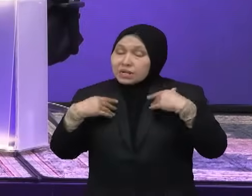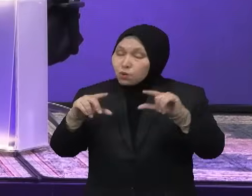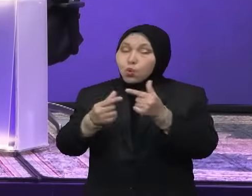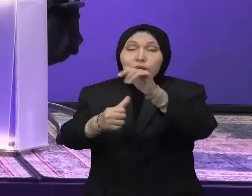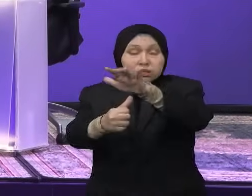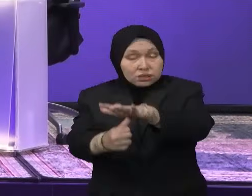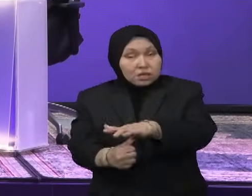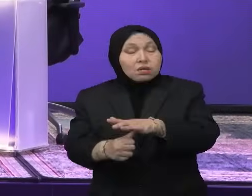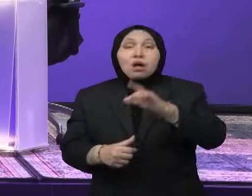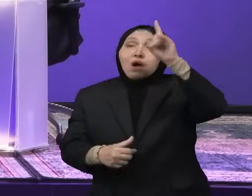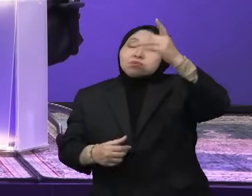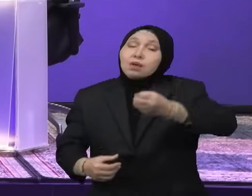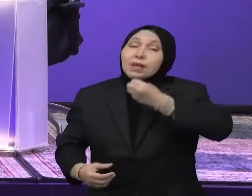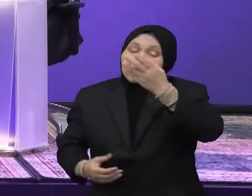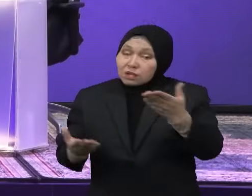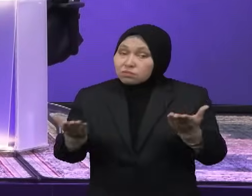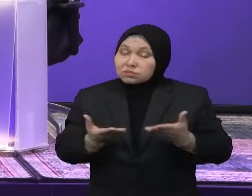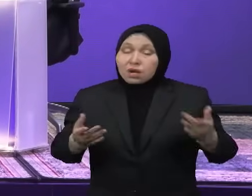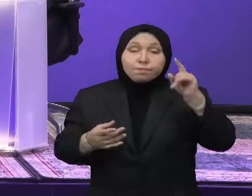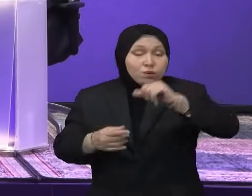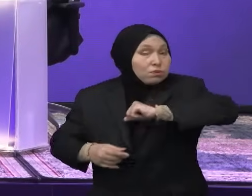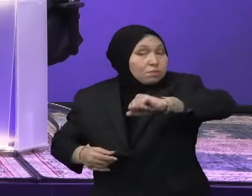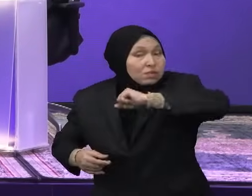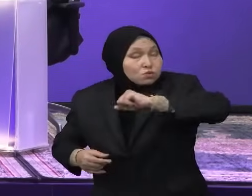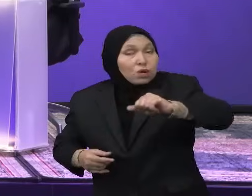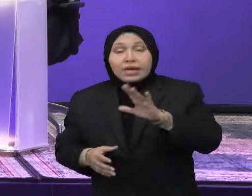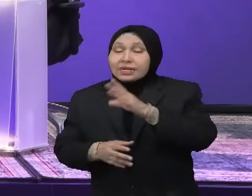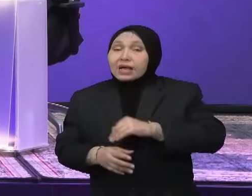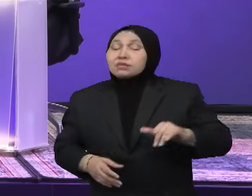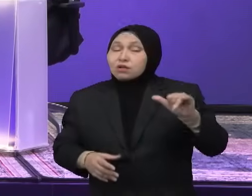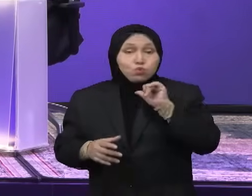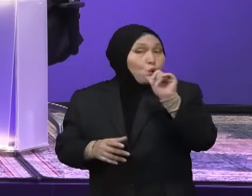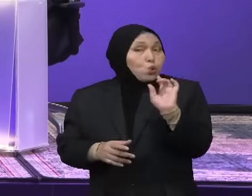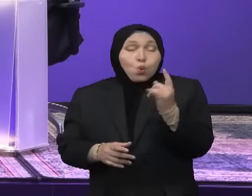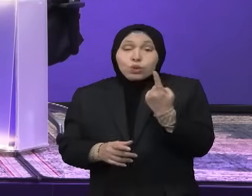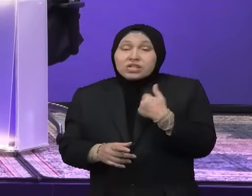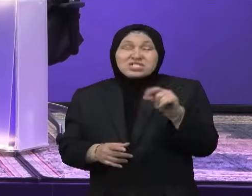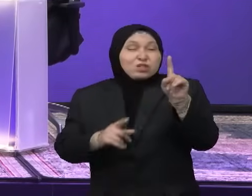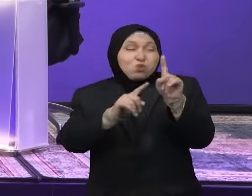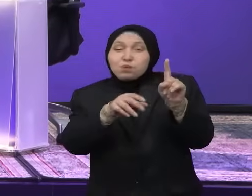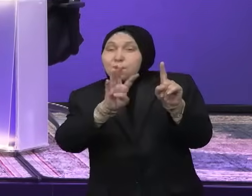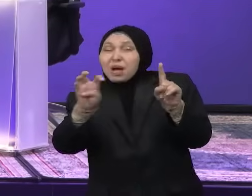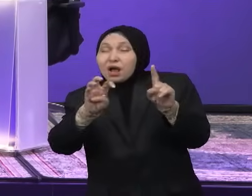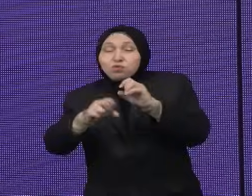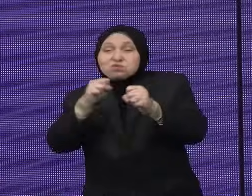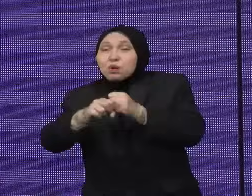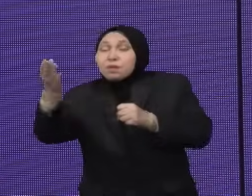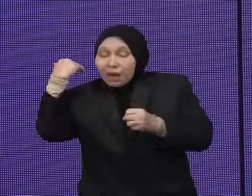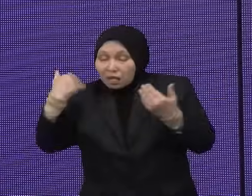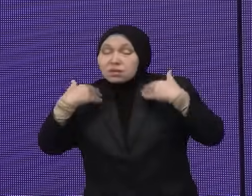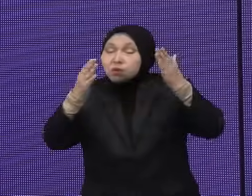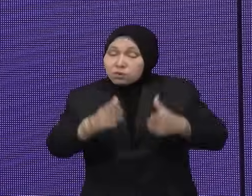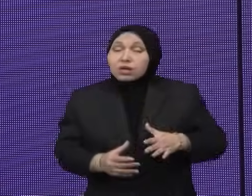tertindas, Ustaz. Ya. Yang Allah nyatakan di sini, dan ia perlu diperjuangkan, dan ia bukan sekadar 1400 tahun yang lepas, ada orang